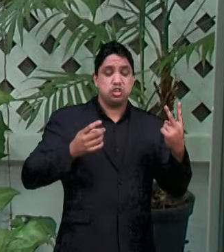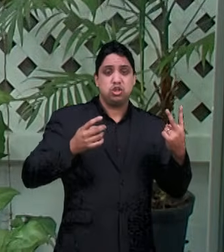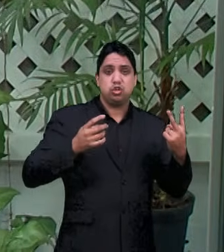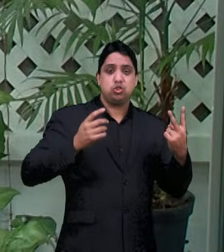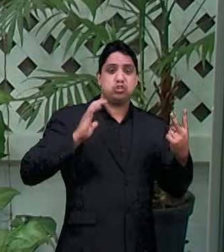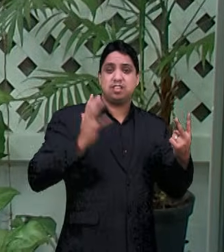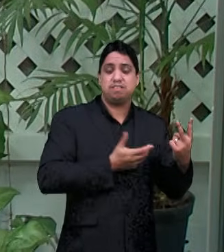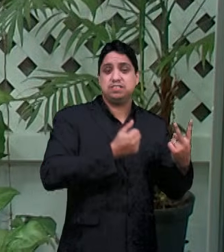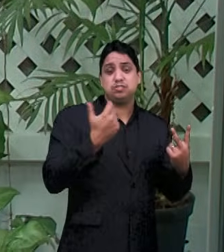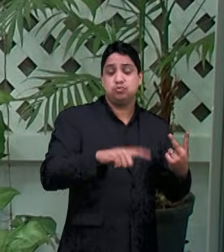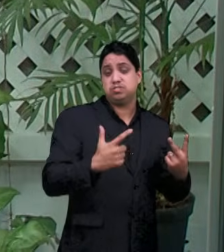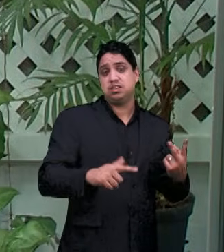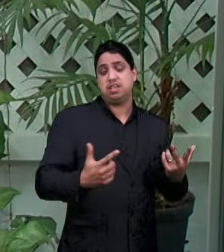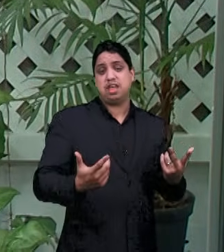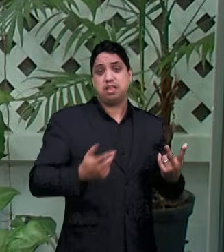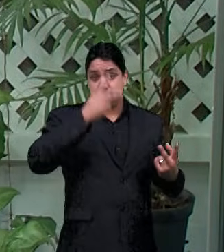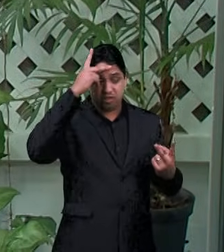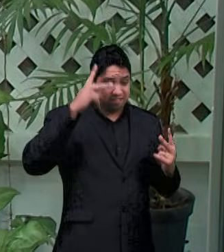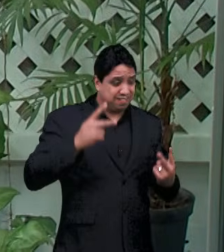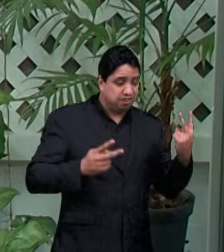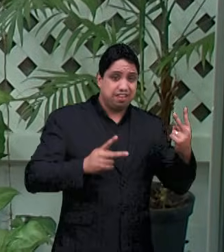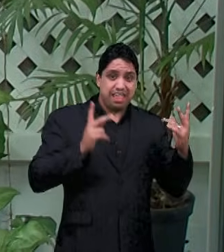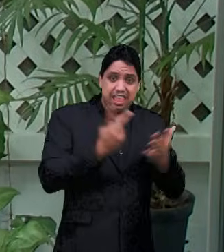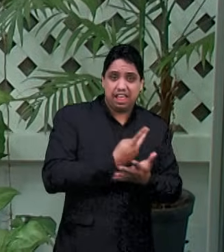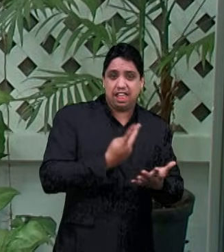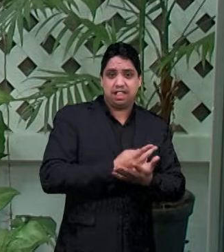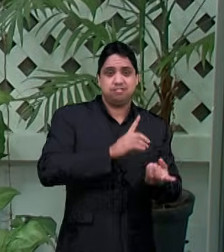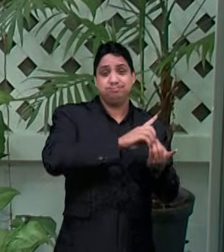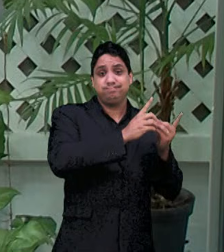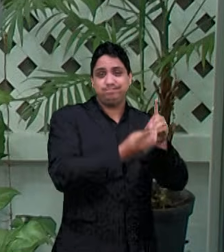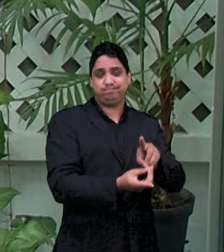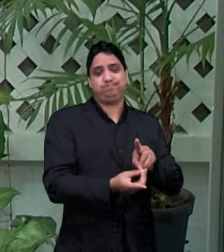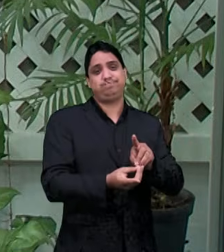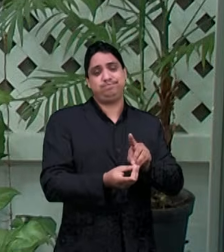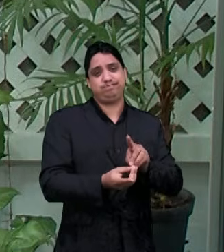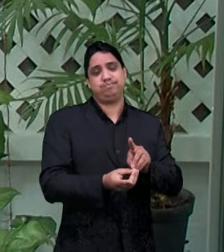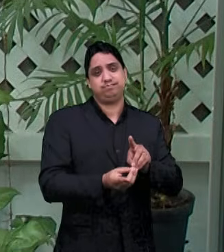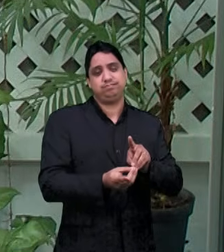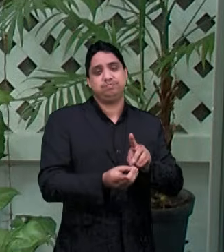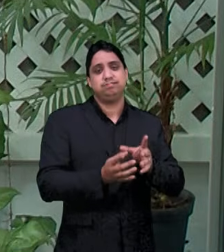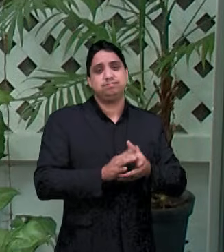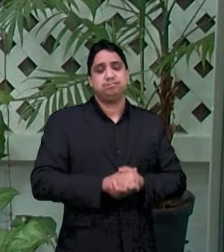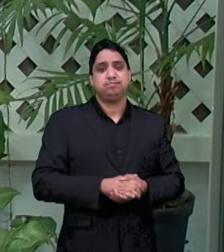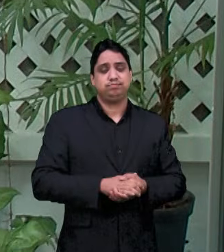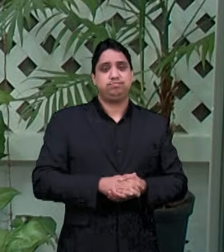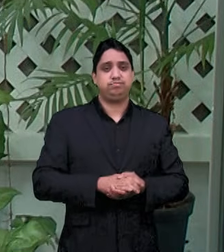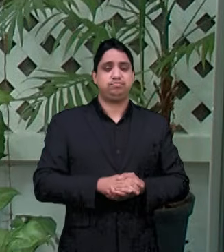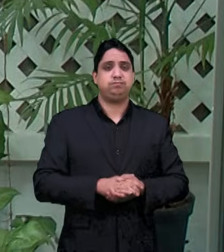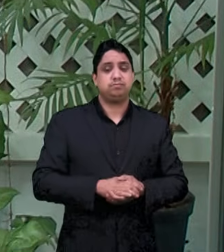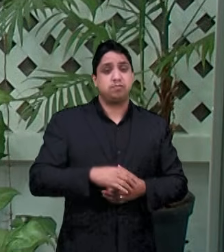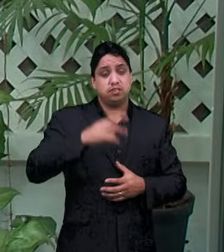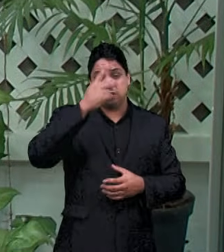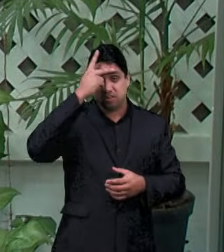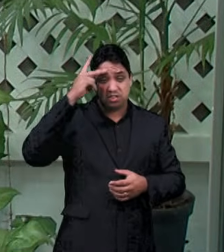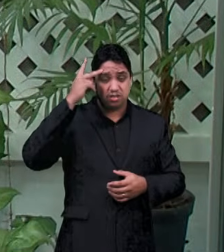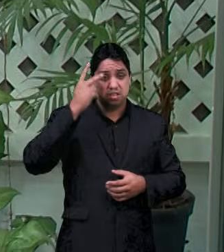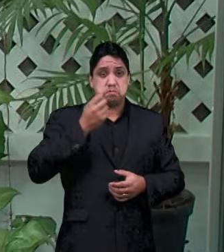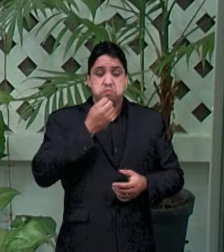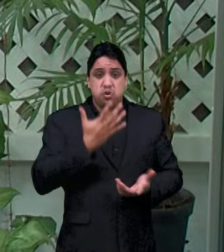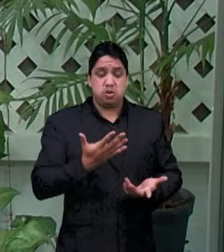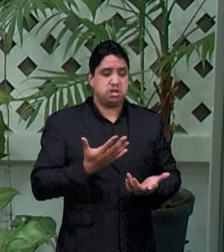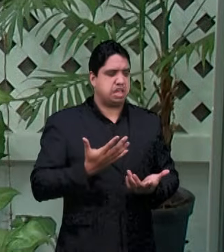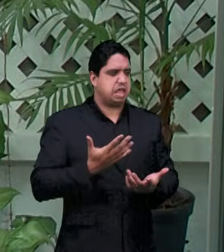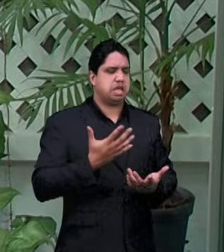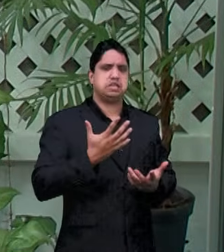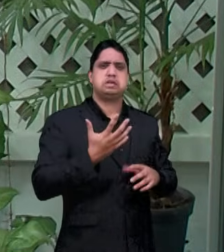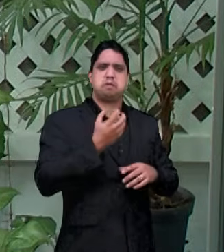l'éternité. C'est cela qui doit être montré et pointé. De bonnes personnes, des personnes bien